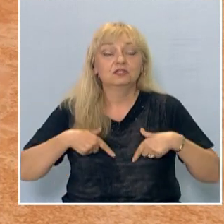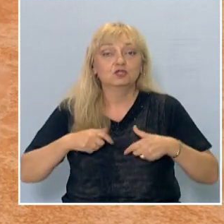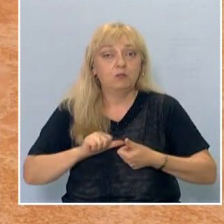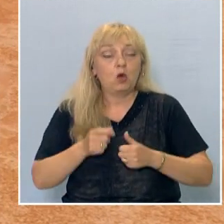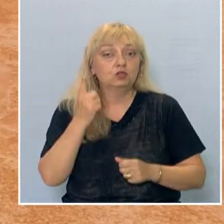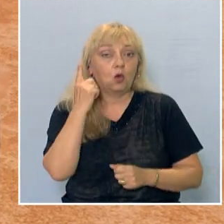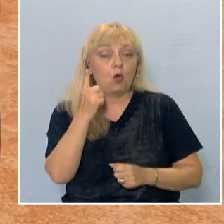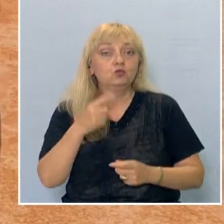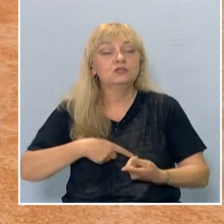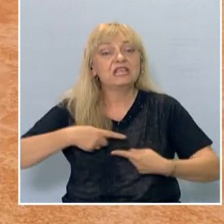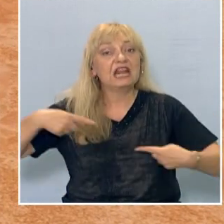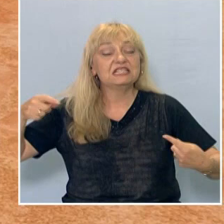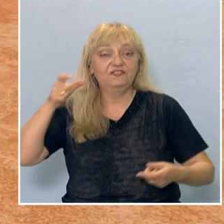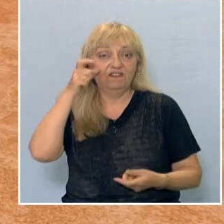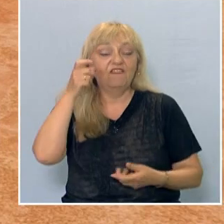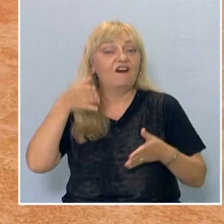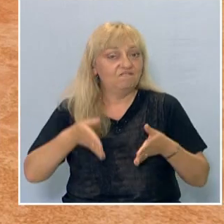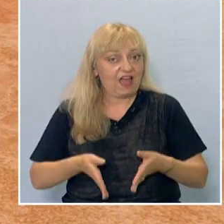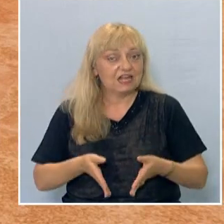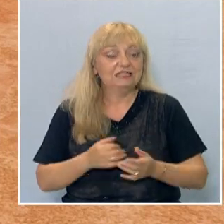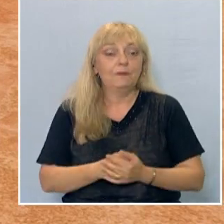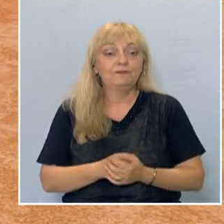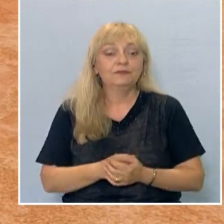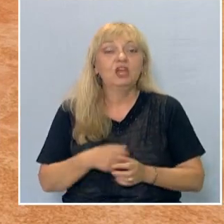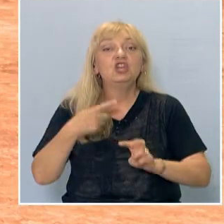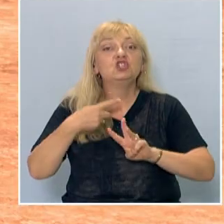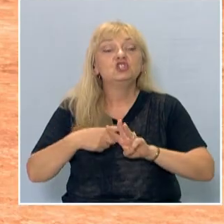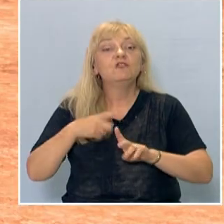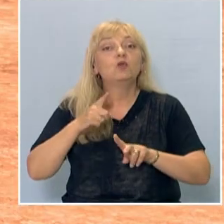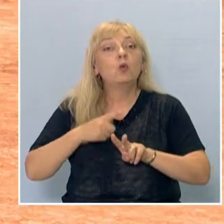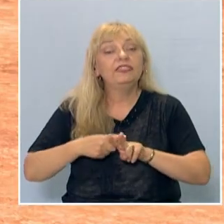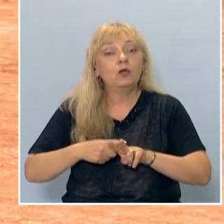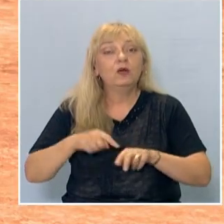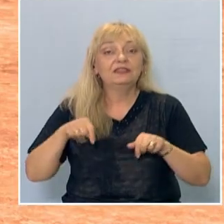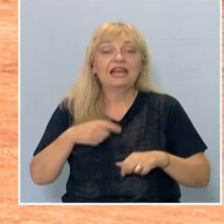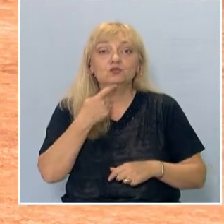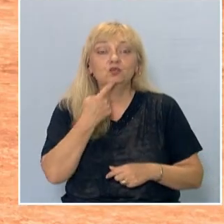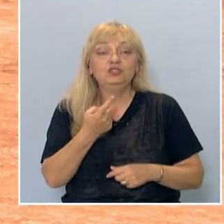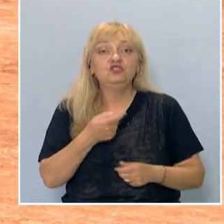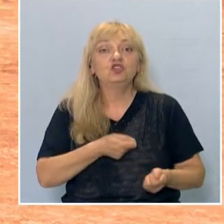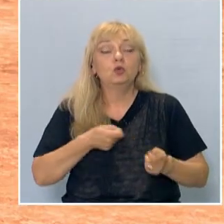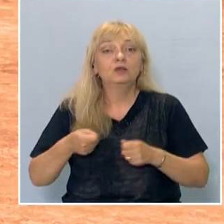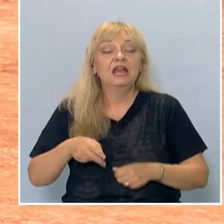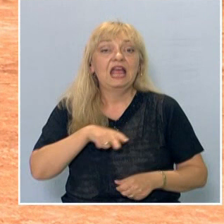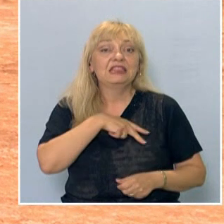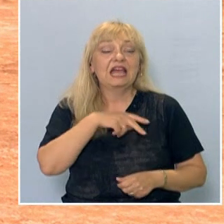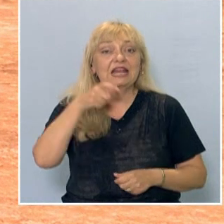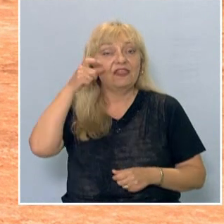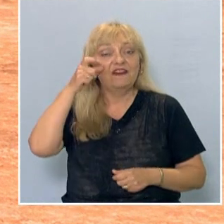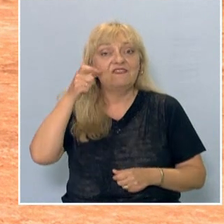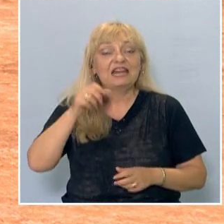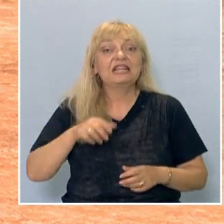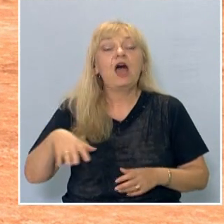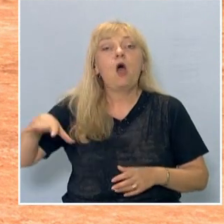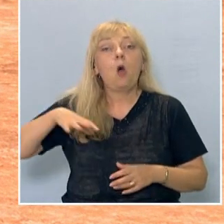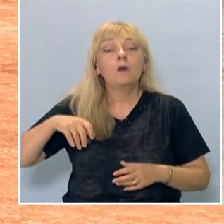спорт, който се развива във Варна. Живко Николов е тази годишния носител на награда Варна в областта